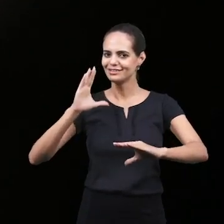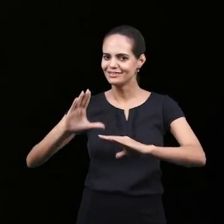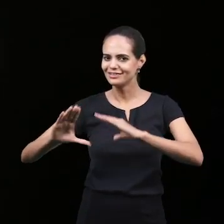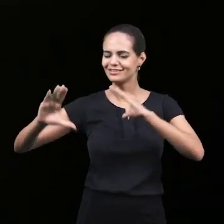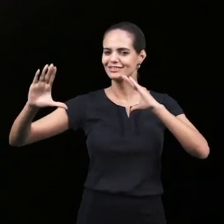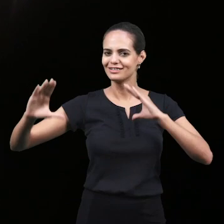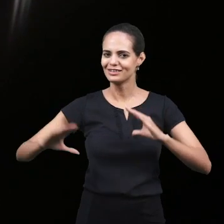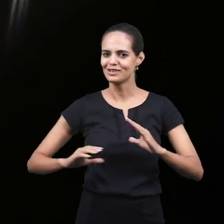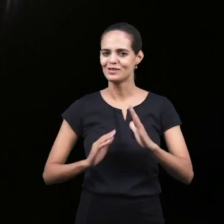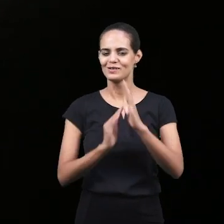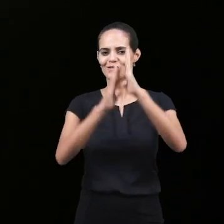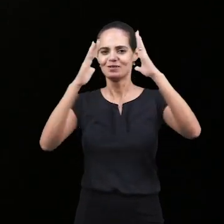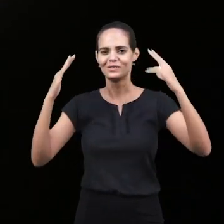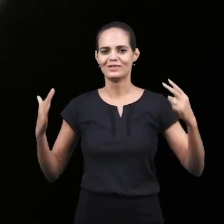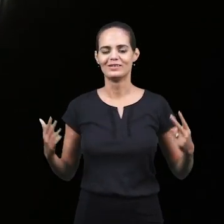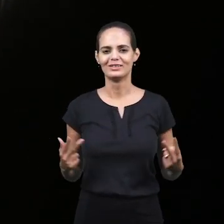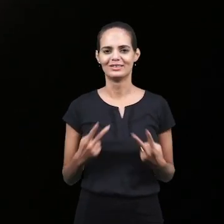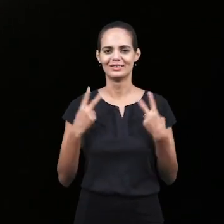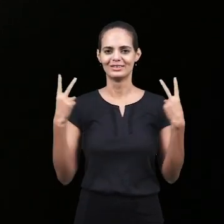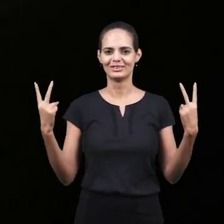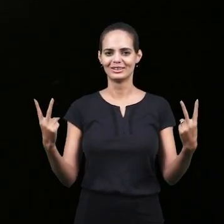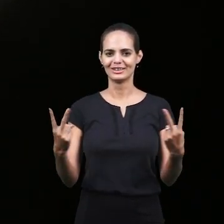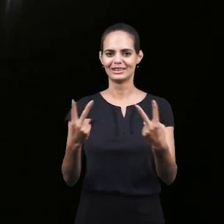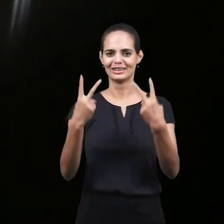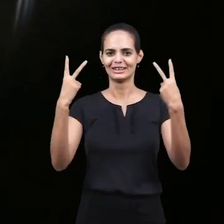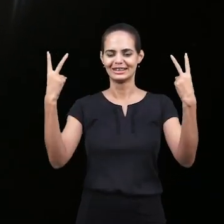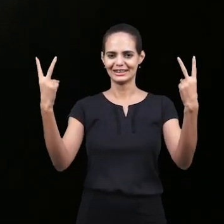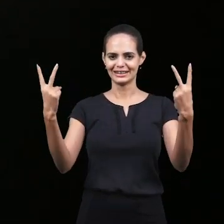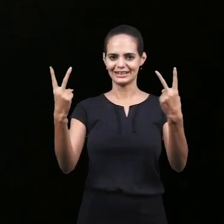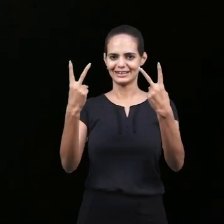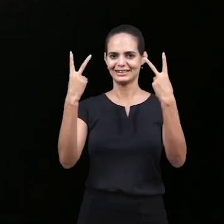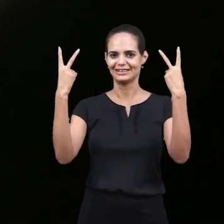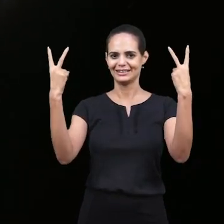e com cantos de